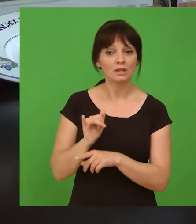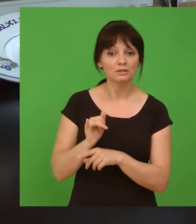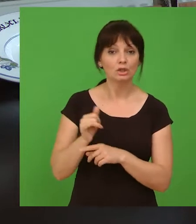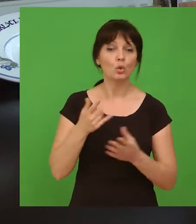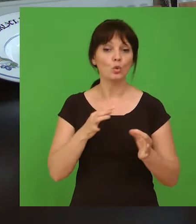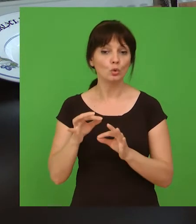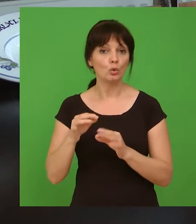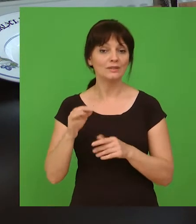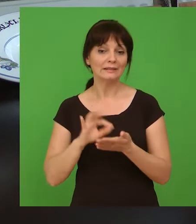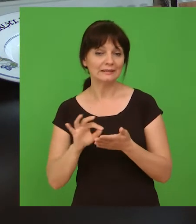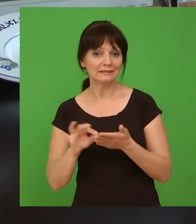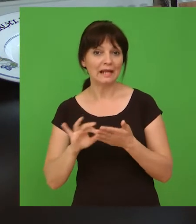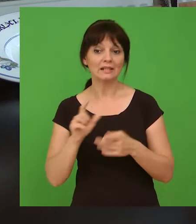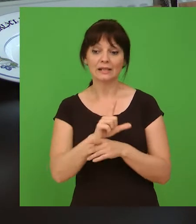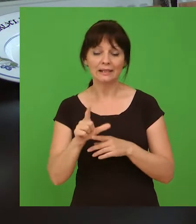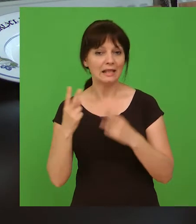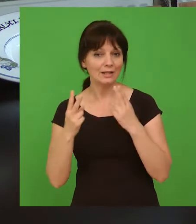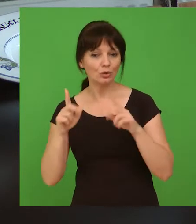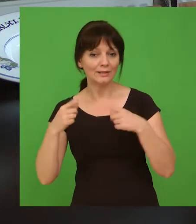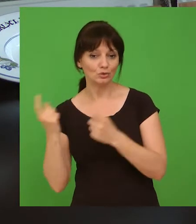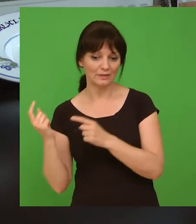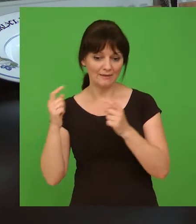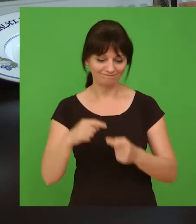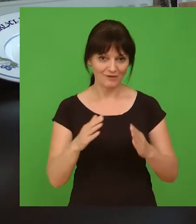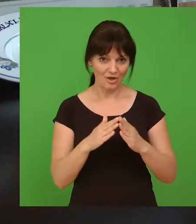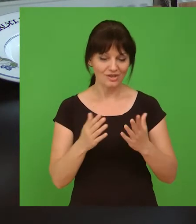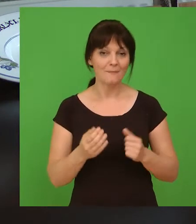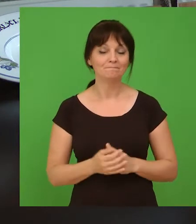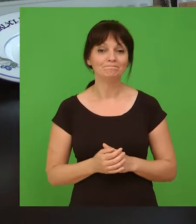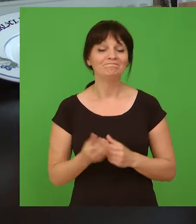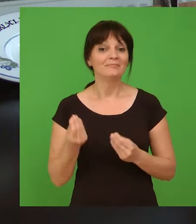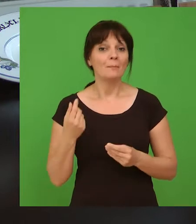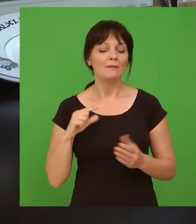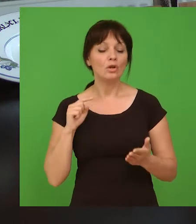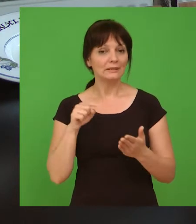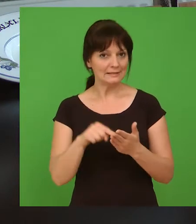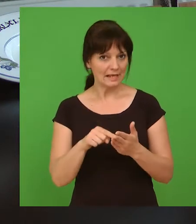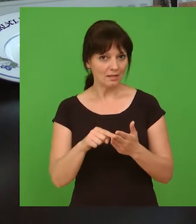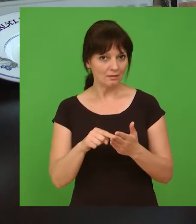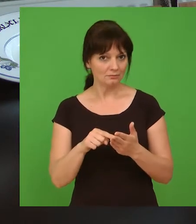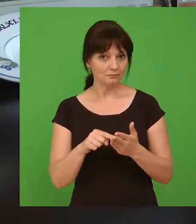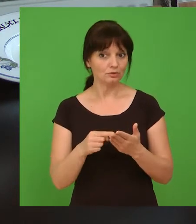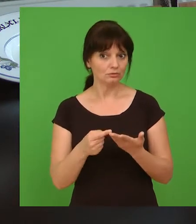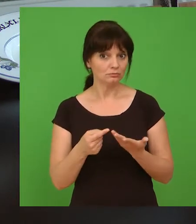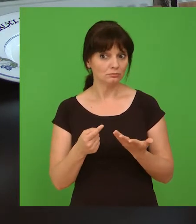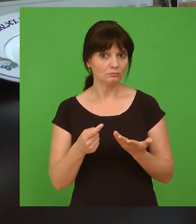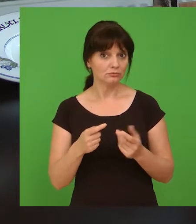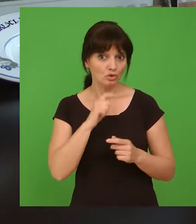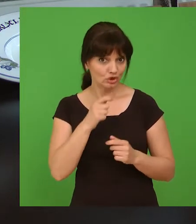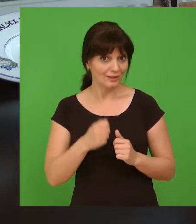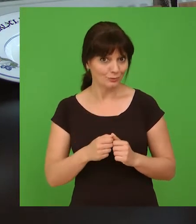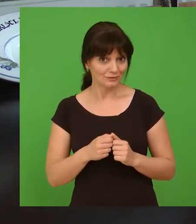amerikai látogatás után érkezett haza a napokban. Mi volt a látogatás célja, és megvalósult-e ez a